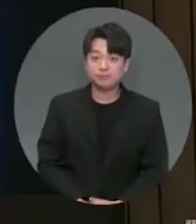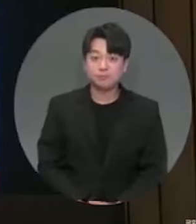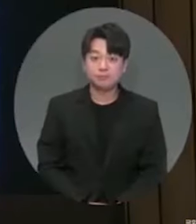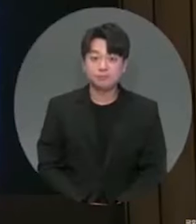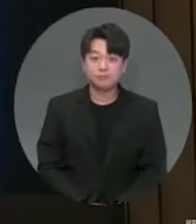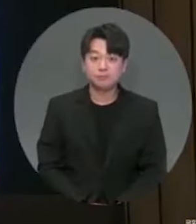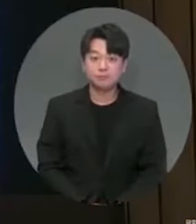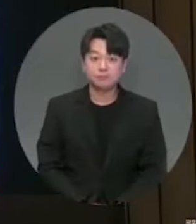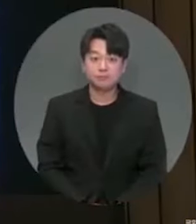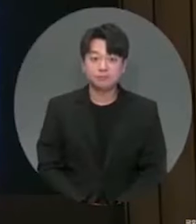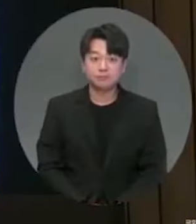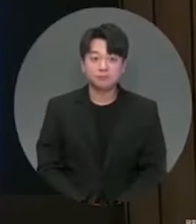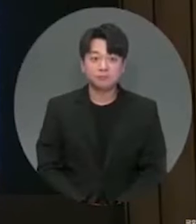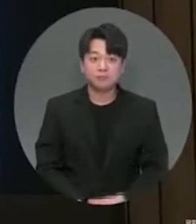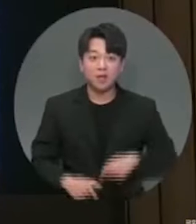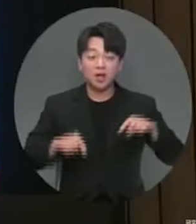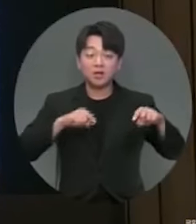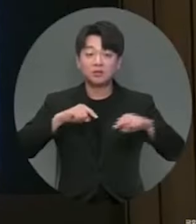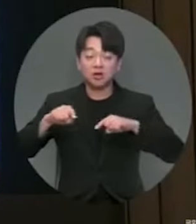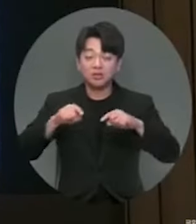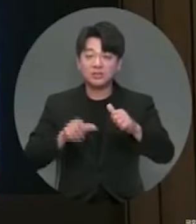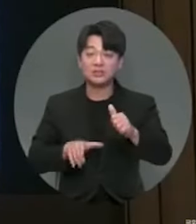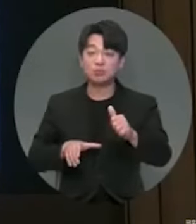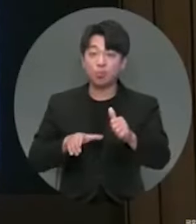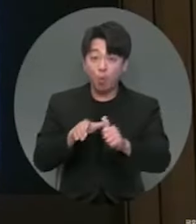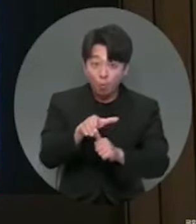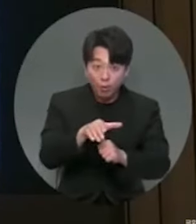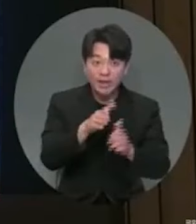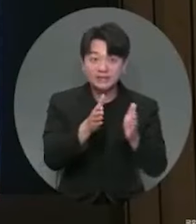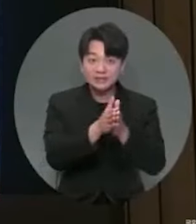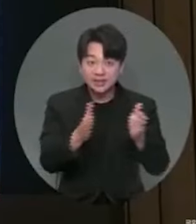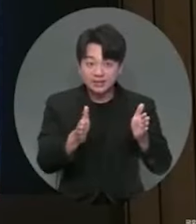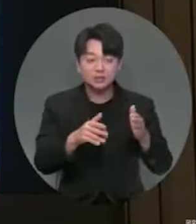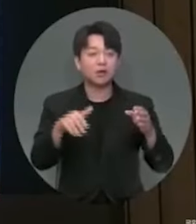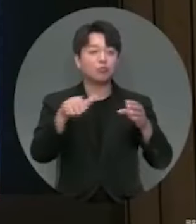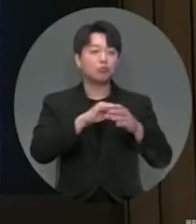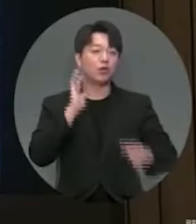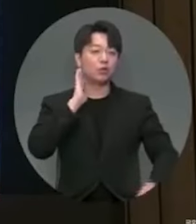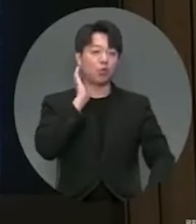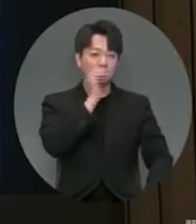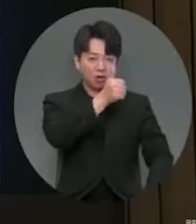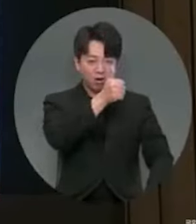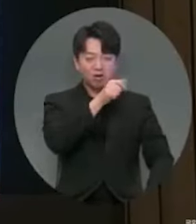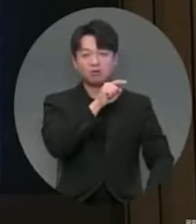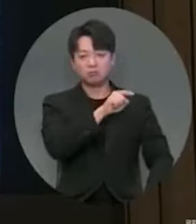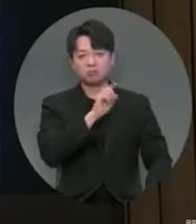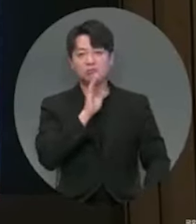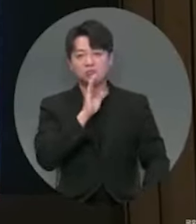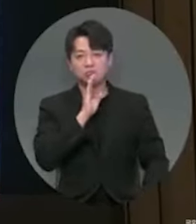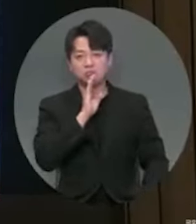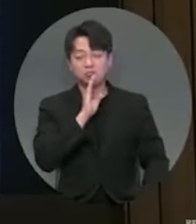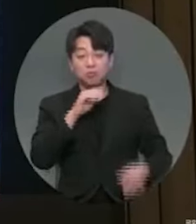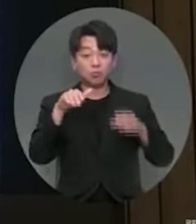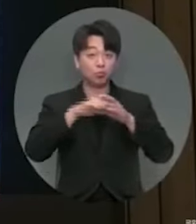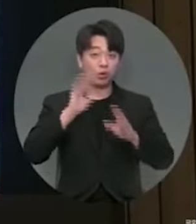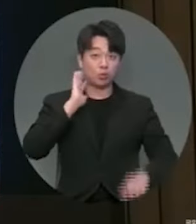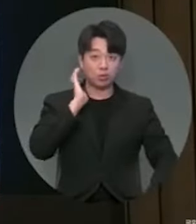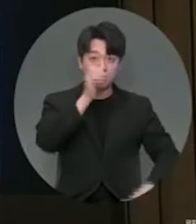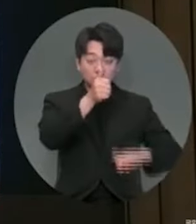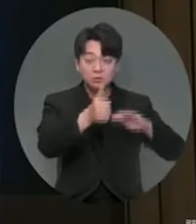정치보복의 전형적 사례가 바로 문재인 정부의 적폐청산위원회입니다. 문재인 대통령은